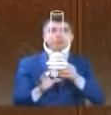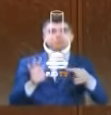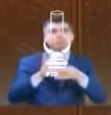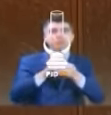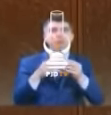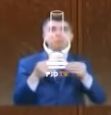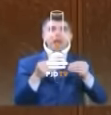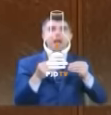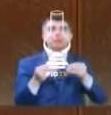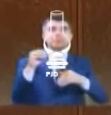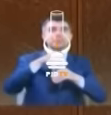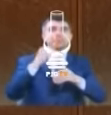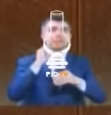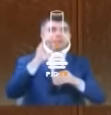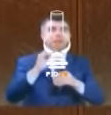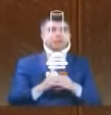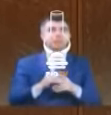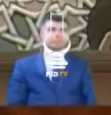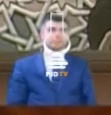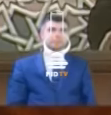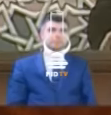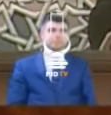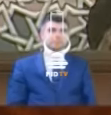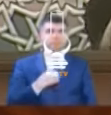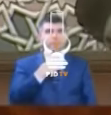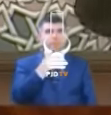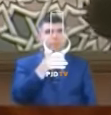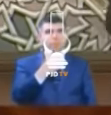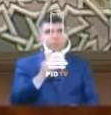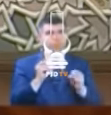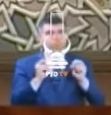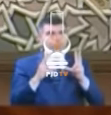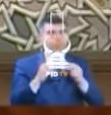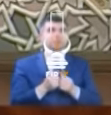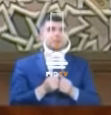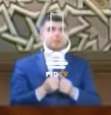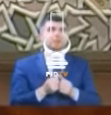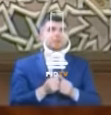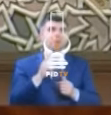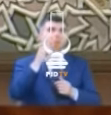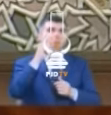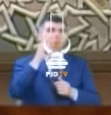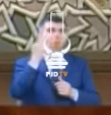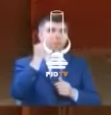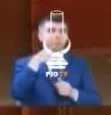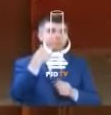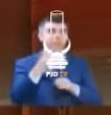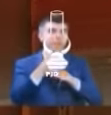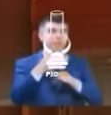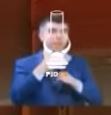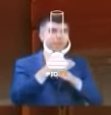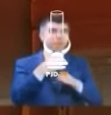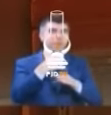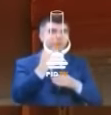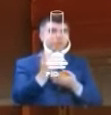فيها هذه الاولويه ديال هذا الطريق اللي شرتوا لها السيد النائب المحترم. انا متاكد لو ان السيد النائب المحترم كان عارف بان كاين المغرب النافع